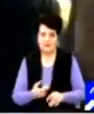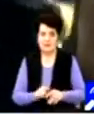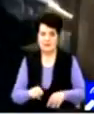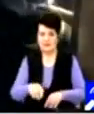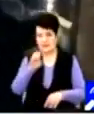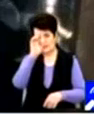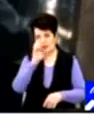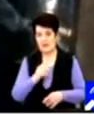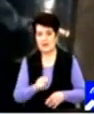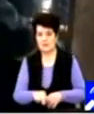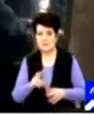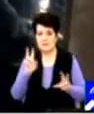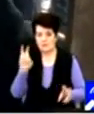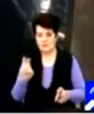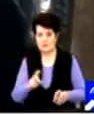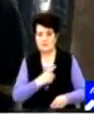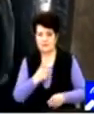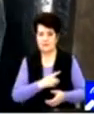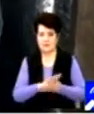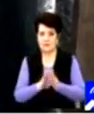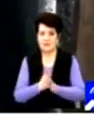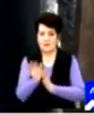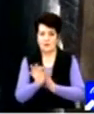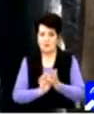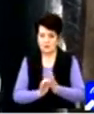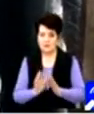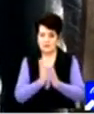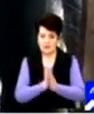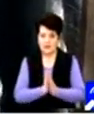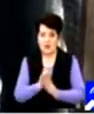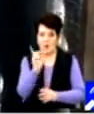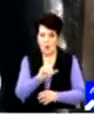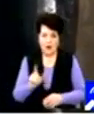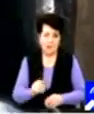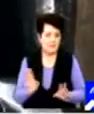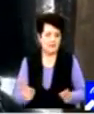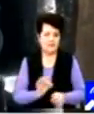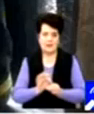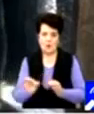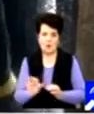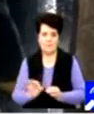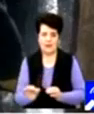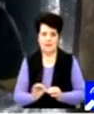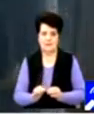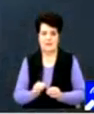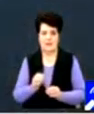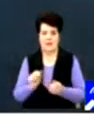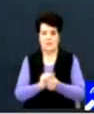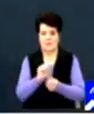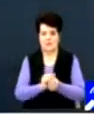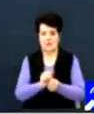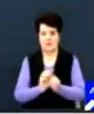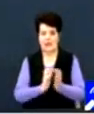În acest context, Inspectoratul pentru Situații de Urgență îndeamnă oamenii să nu aprindă iarba uscată și gunoiul.